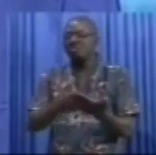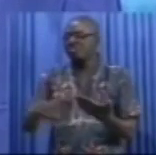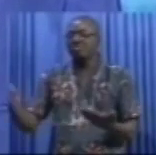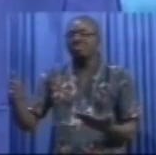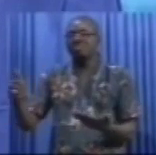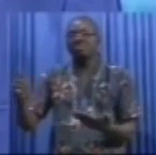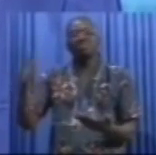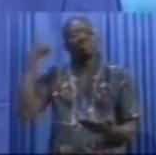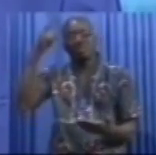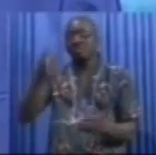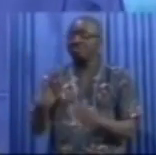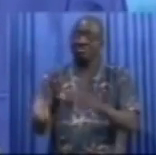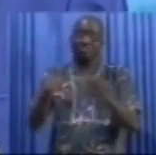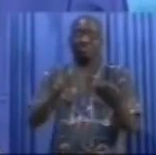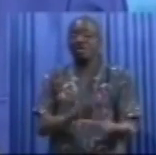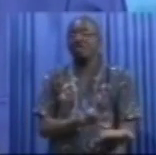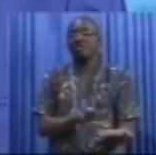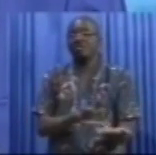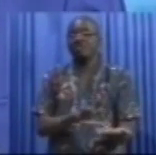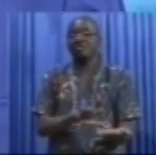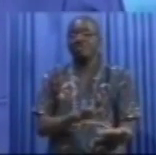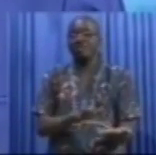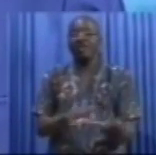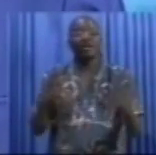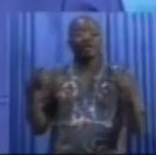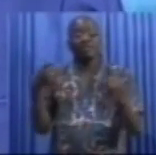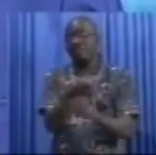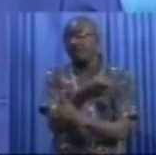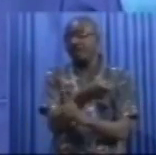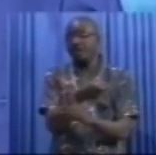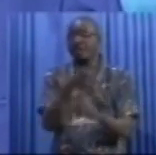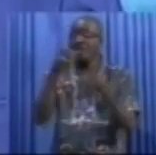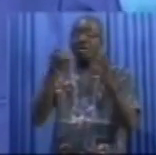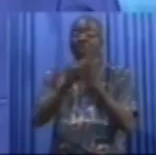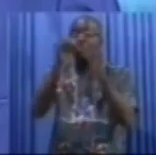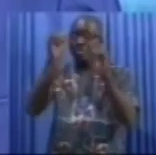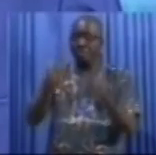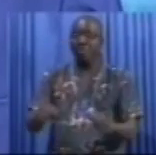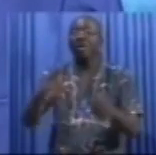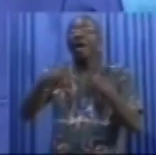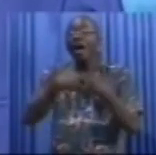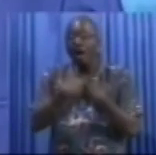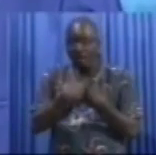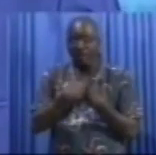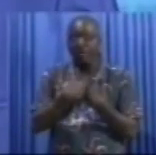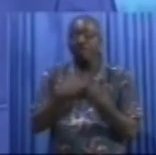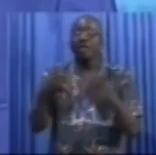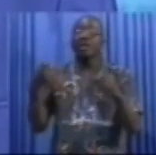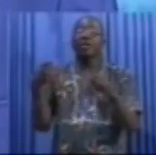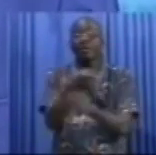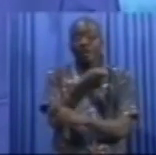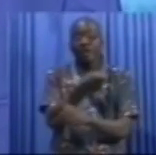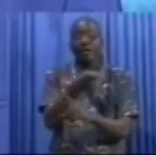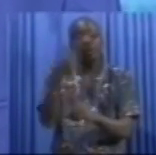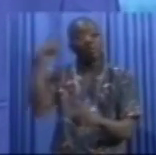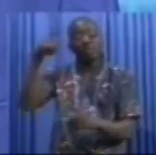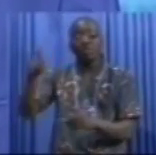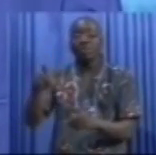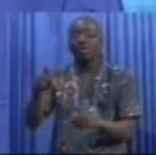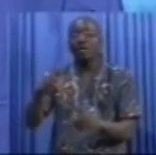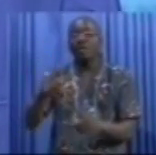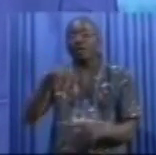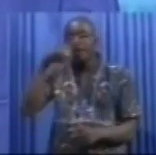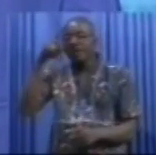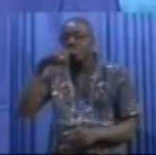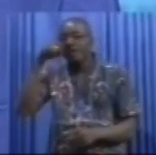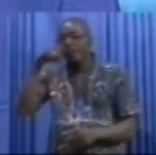aucun cas de décès. Des blessés, on peut avoir des blessés du fait donc des gaz. Par inhalation,